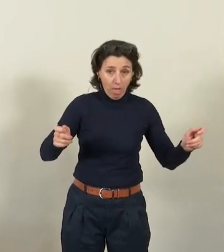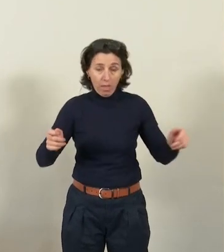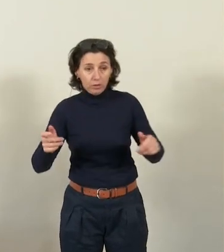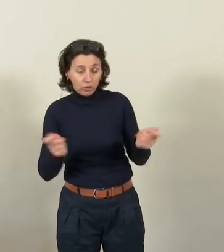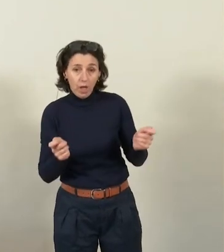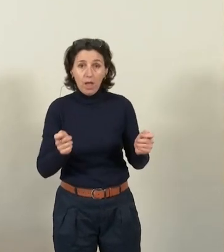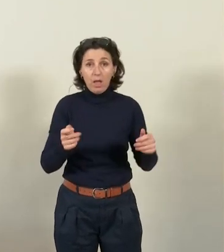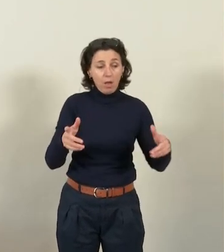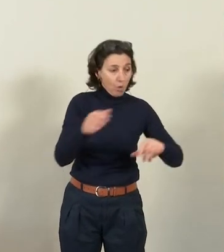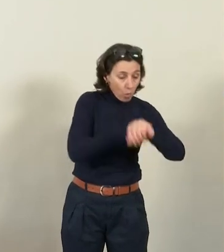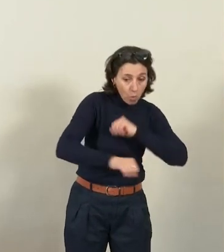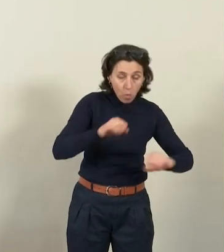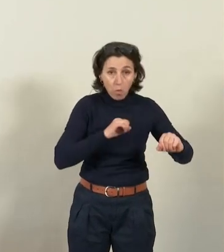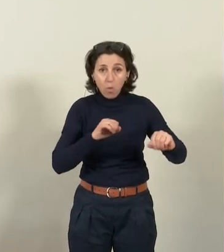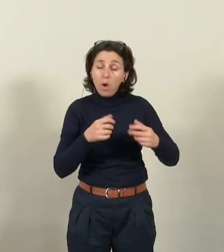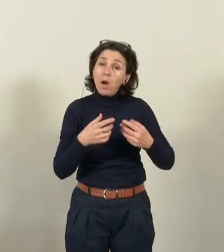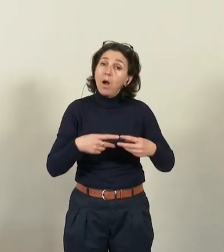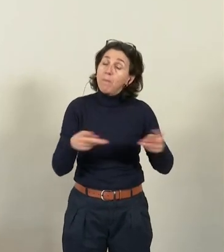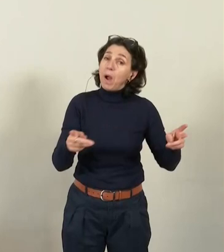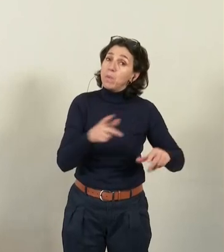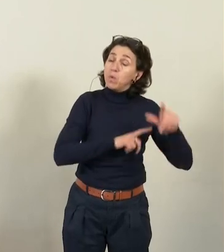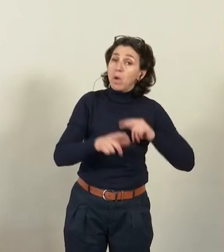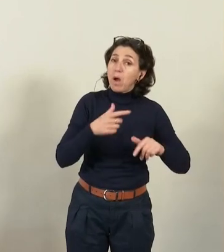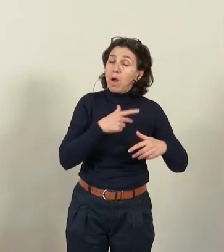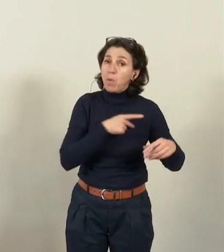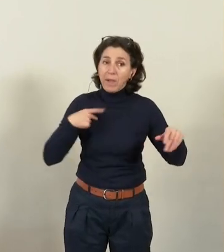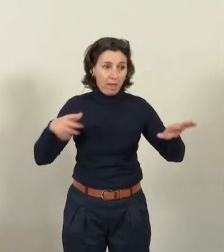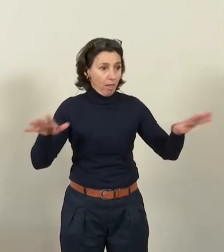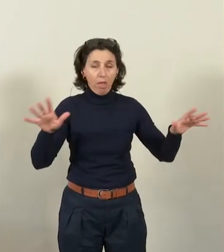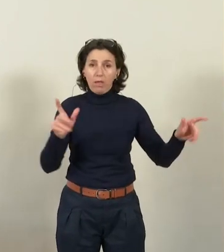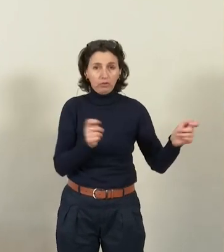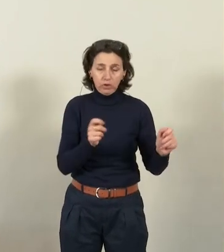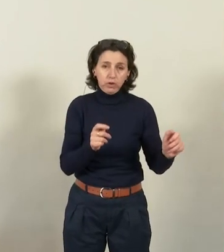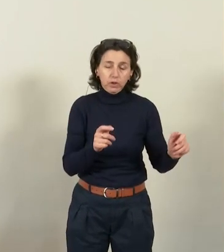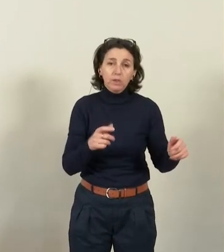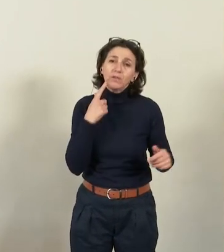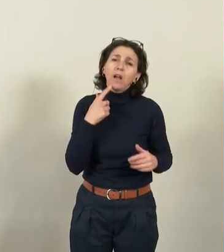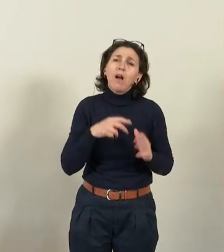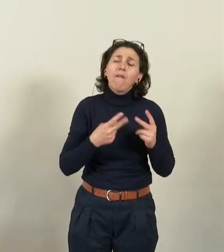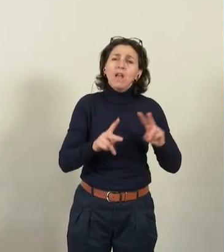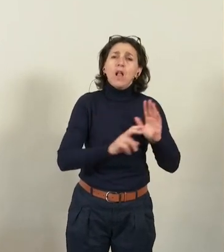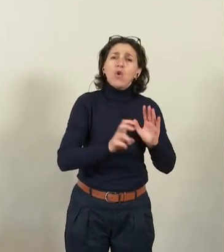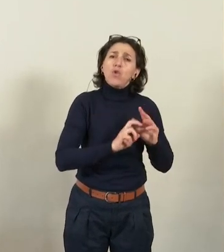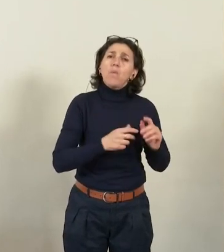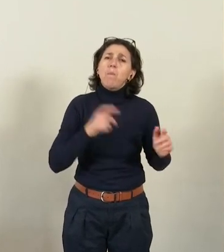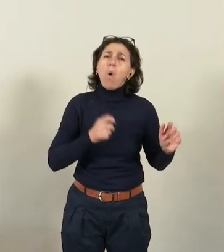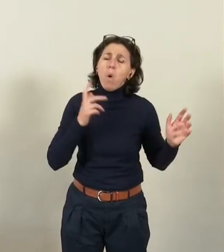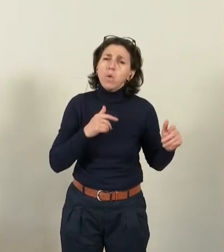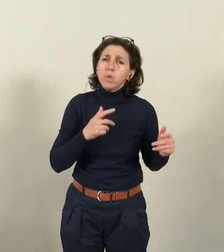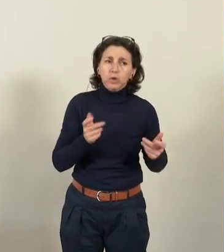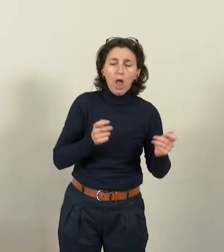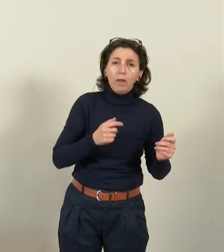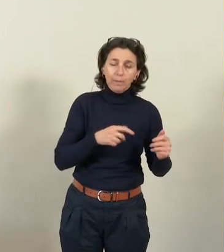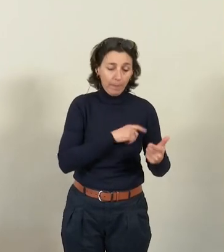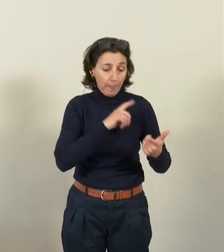loué pour les propriétaires d'une part donc les coûts engendrés pour la ville de Grenoble mais c'est aussi potentiellement un choc sur le marché locatif